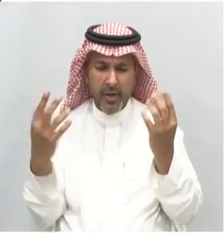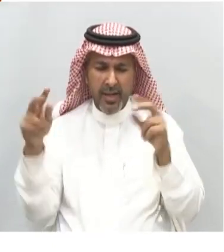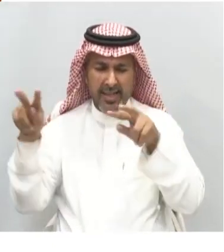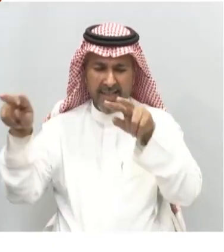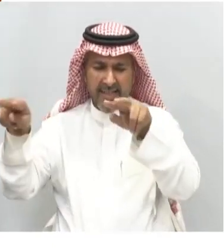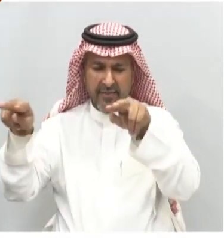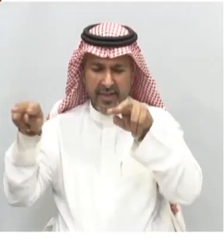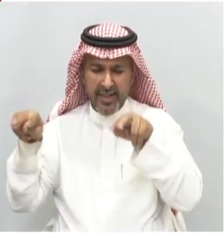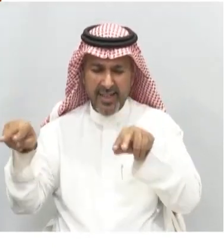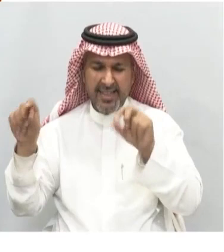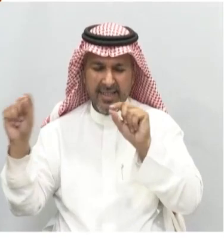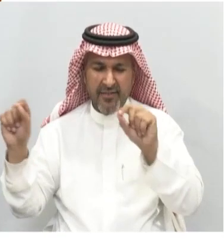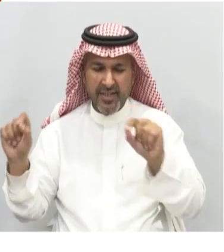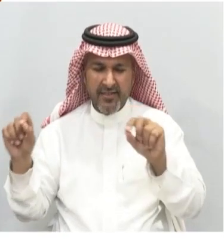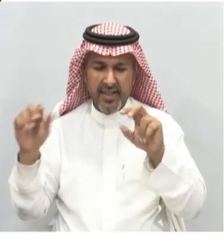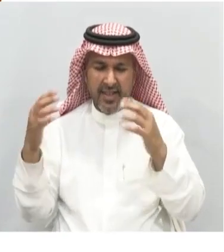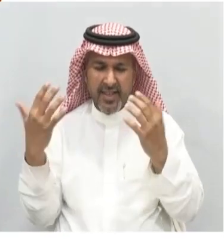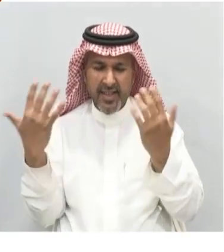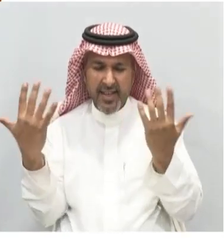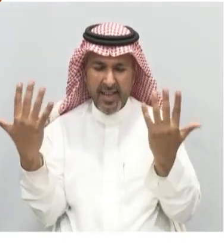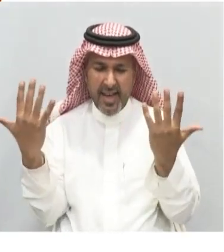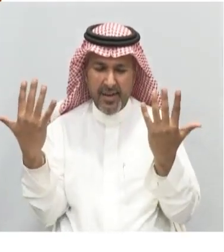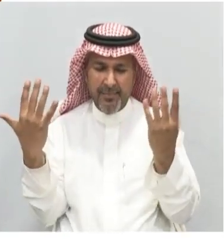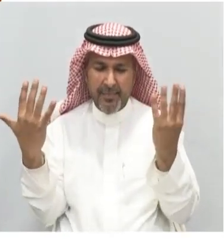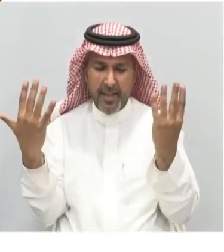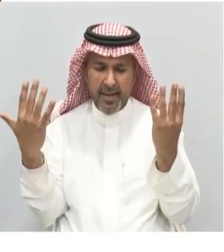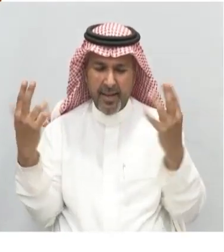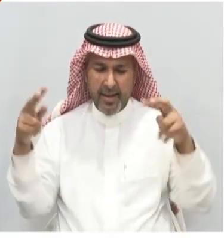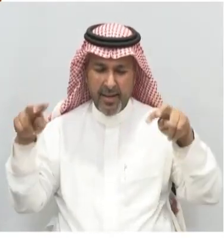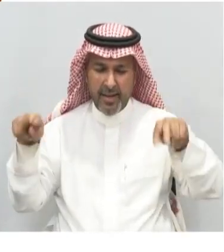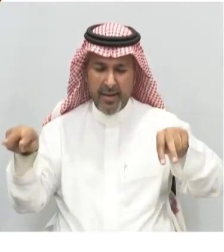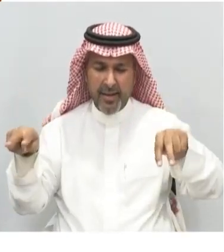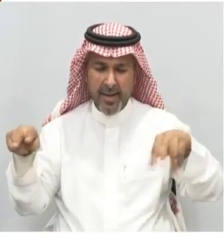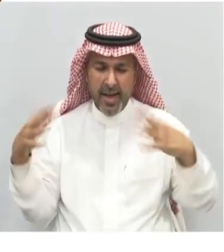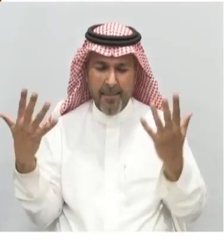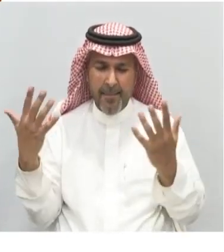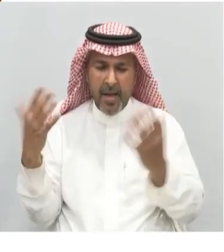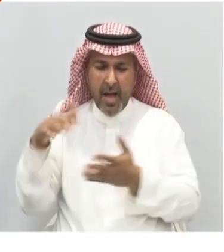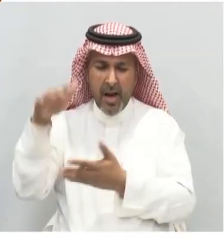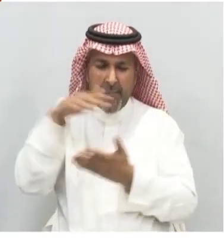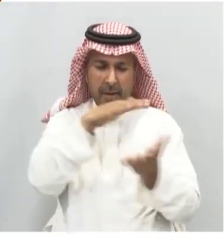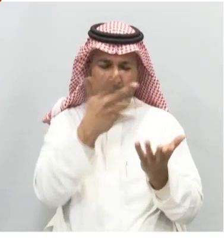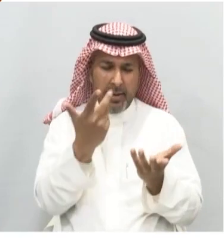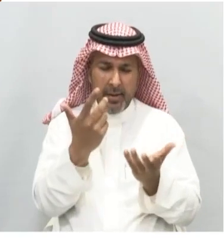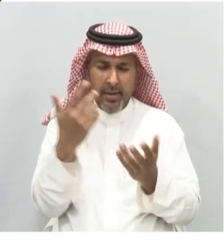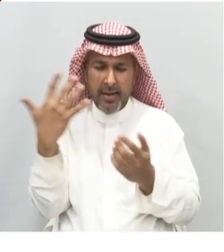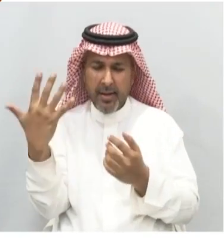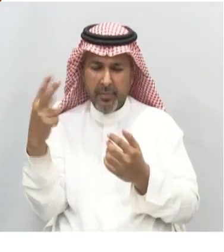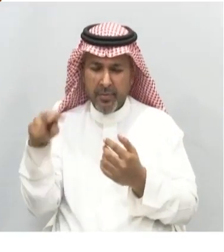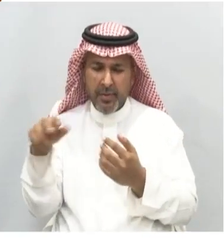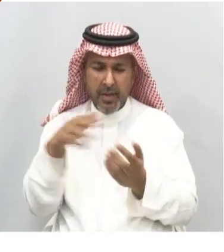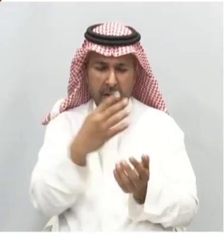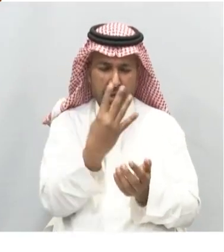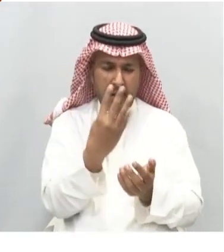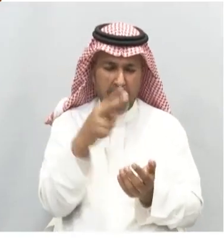وبناتي صفرين وهنا صفرين اذا ستكون الاجا اما 500 او 400 ايهما اكبر